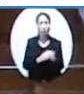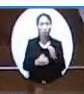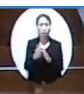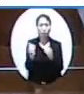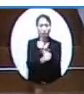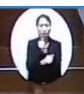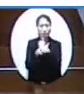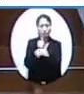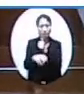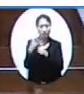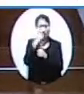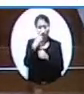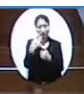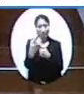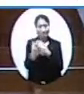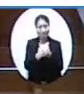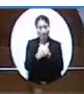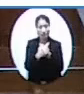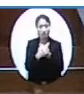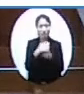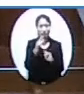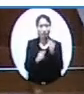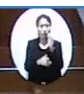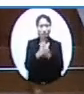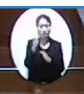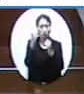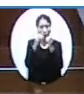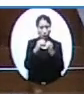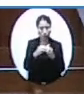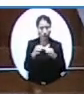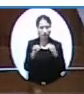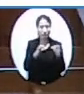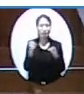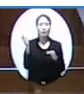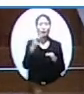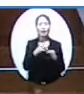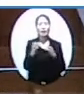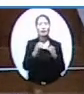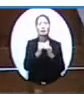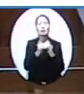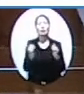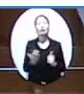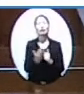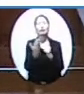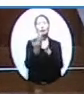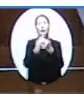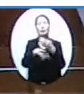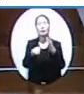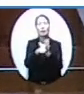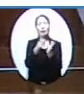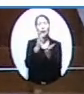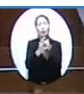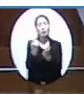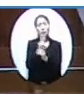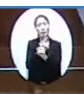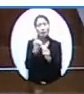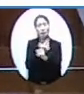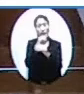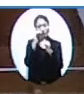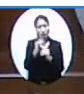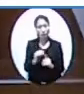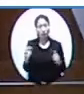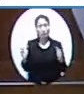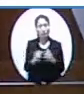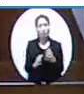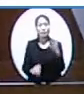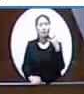경제도시위원회에서 심사하도록 해드린 안동시 전통시장 및 환경과 육성을 위한 조례 일부 개정 조례안